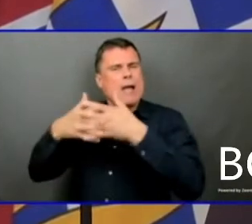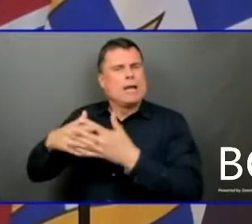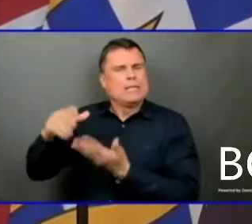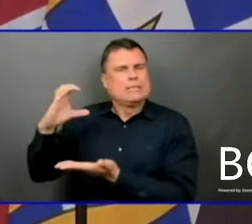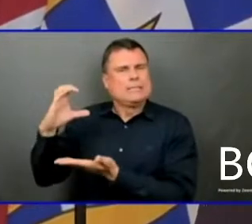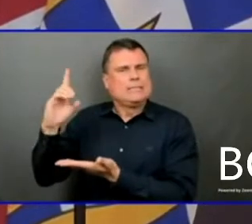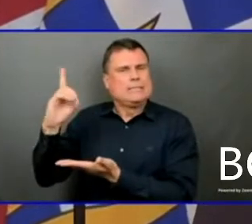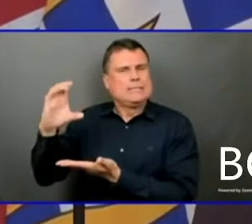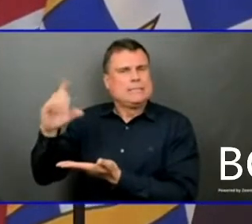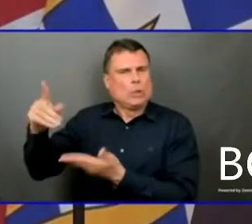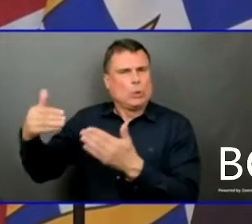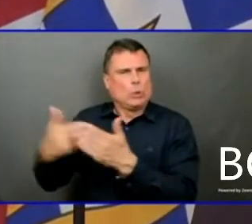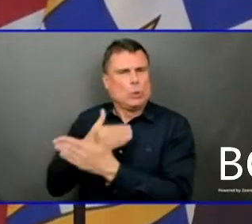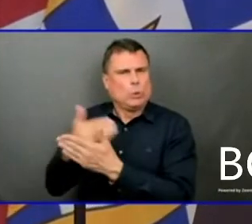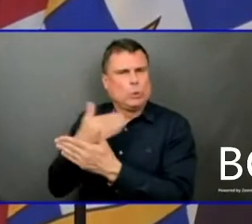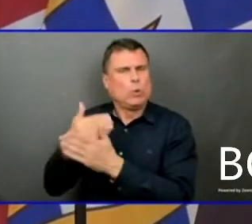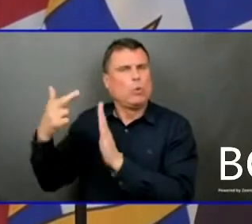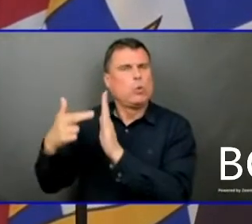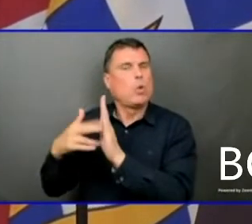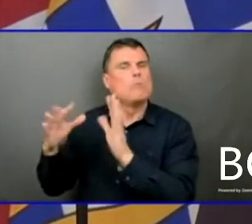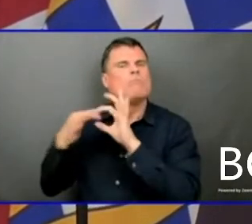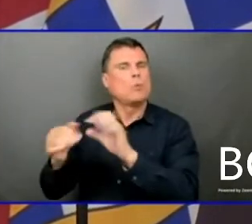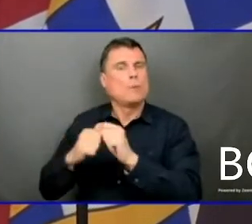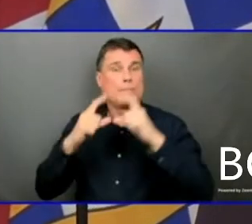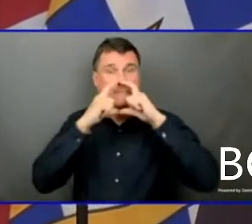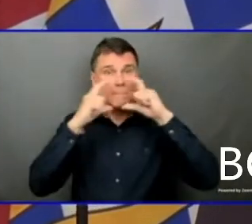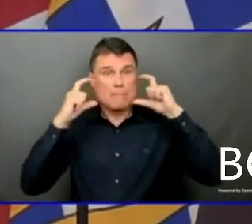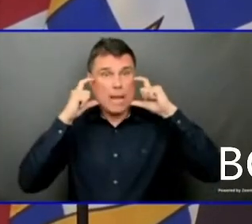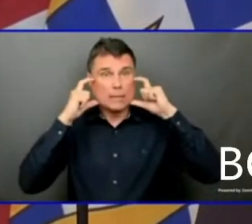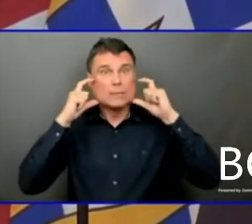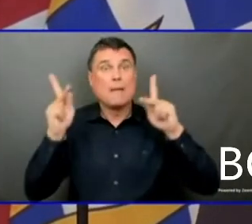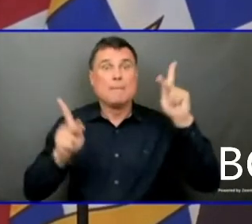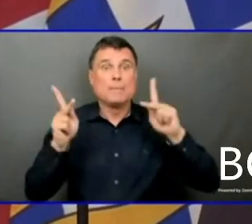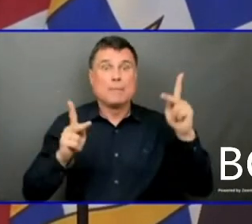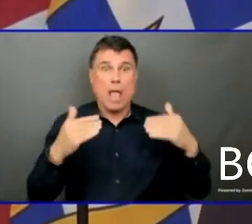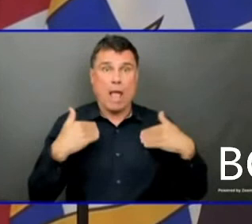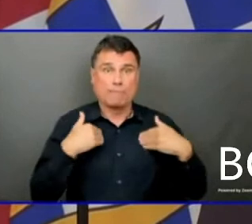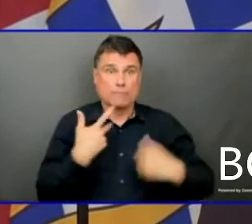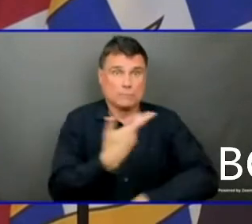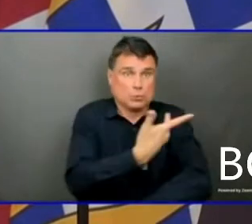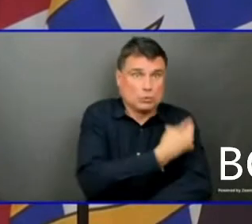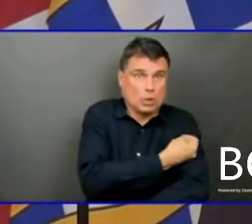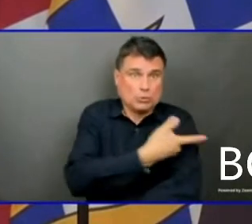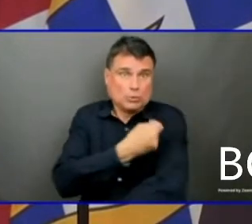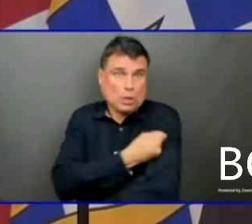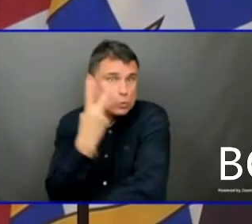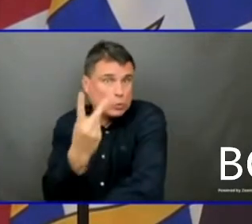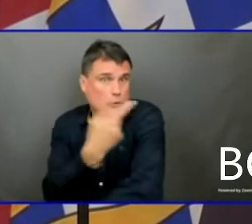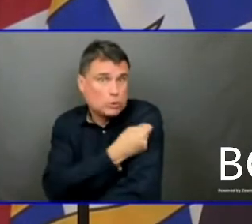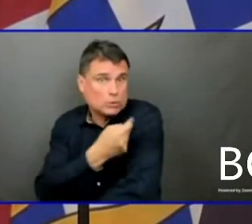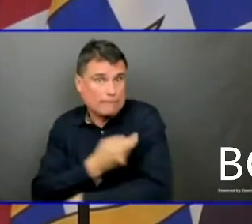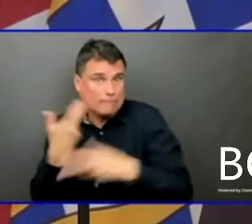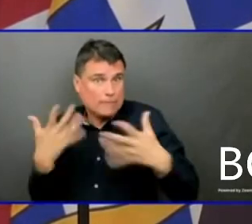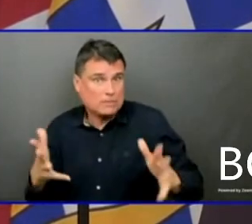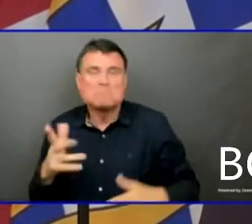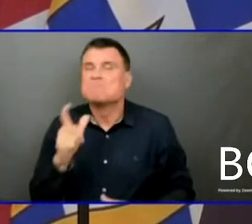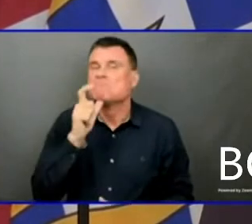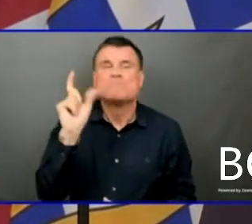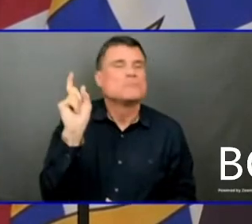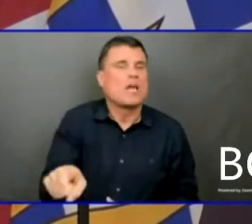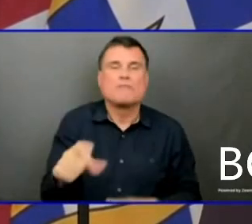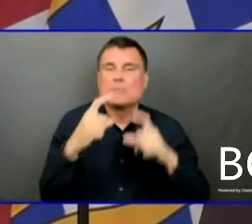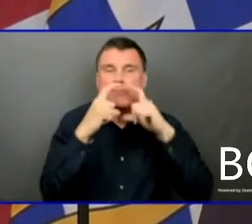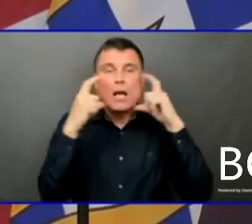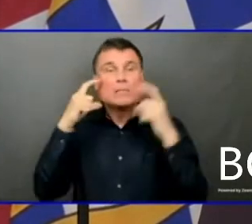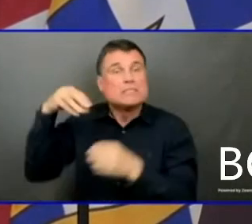can now take their masks off, both inside and outside. 他说的是口罩问题。美国华盛顿的 CDC 已经说了，对了口